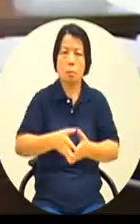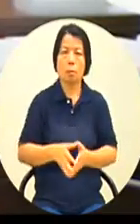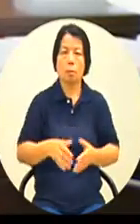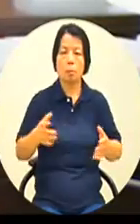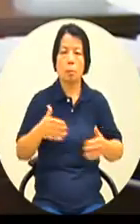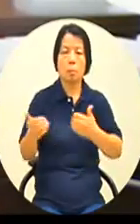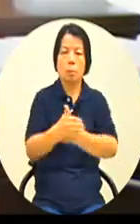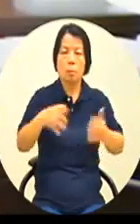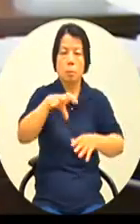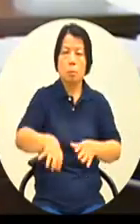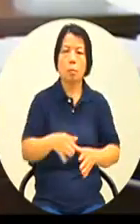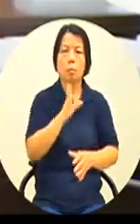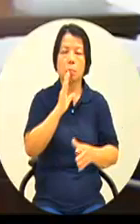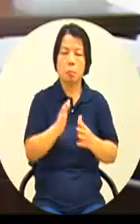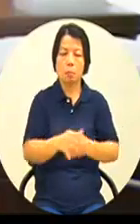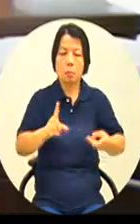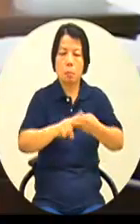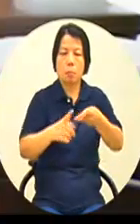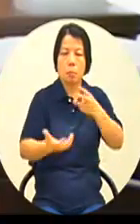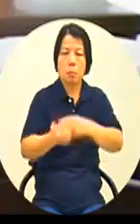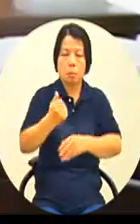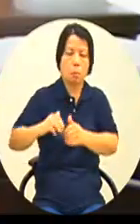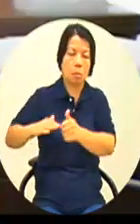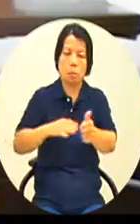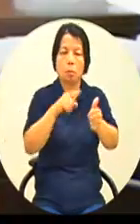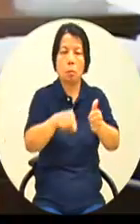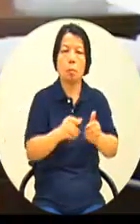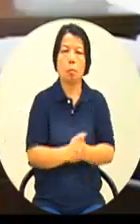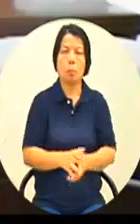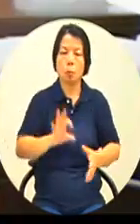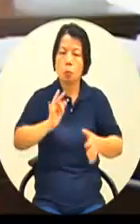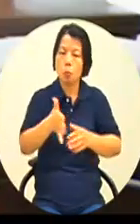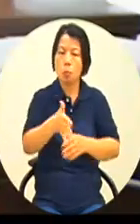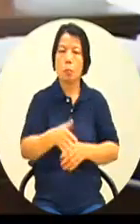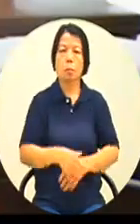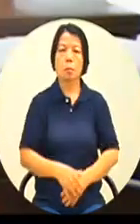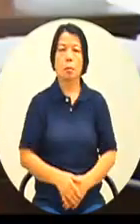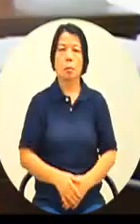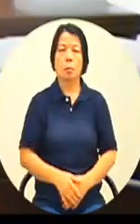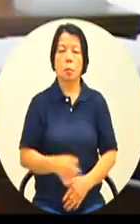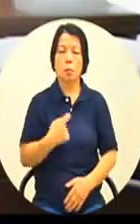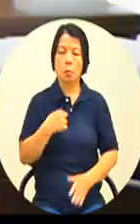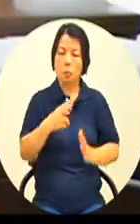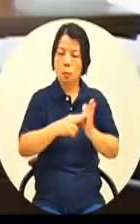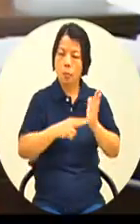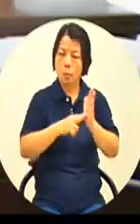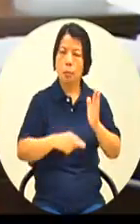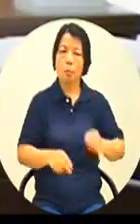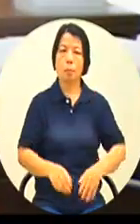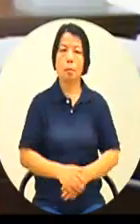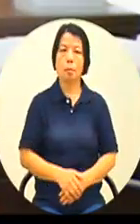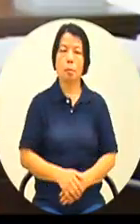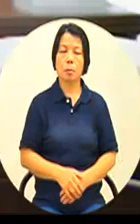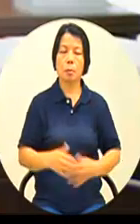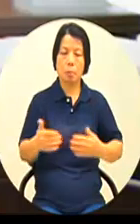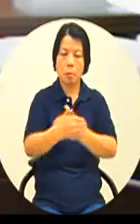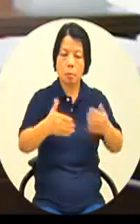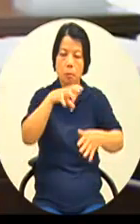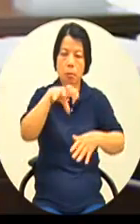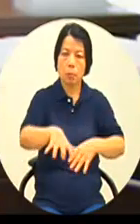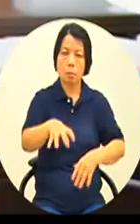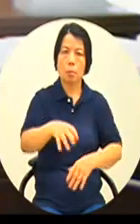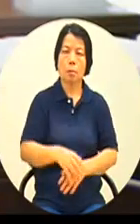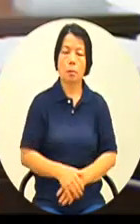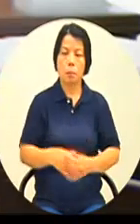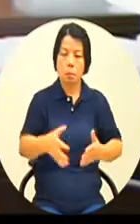通局成为了一个主导的单位。为什么这么说？好，我举个例子，当交通局，你